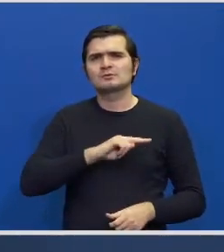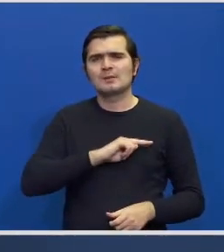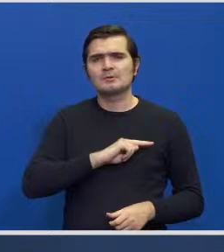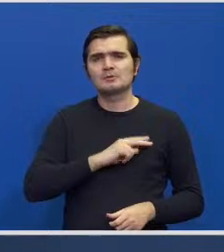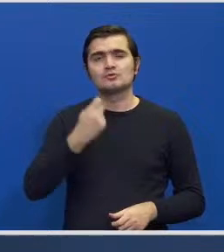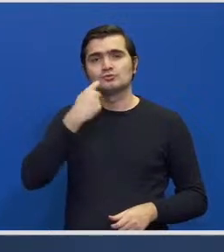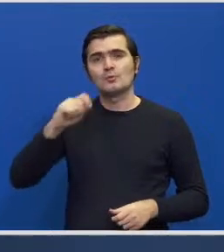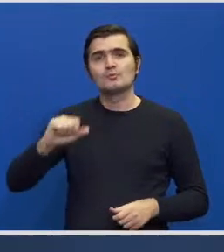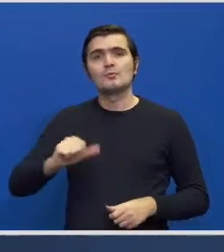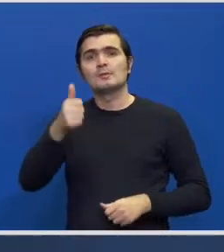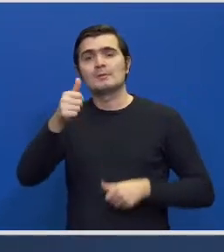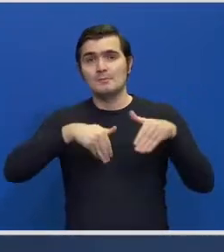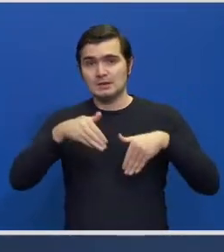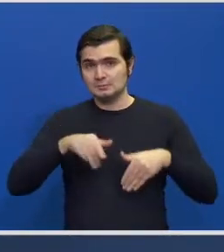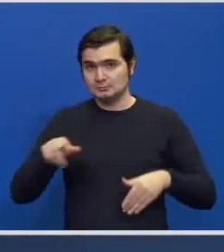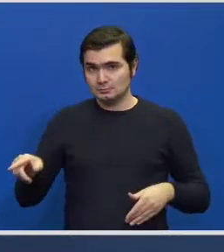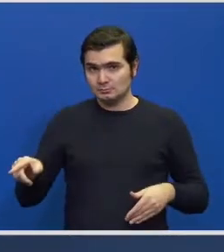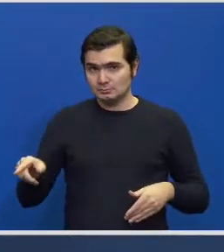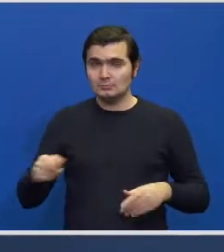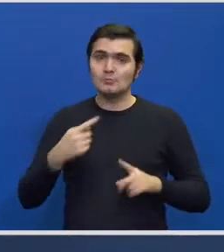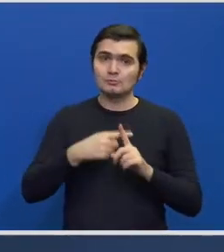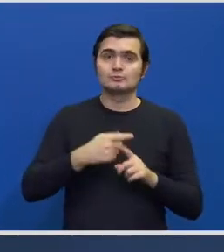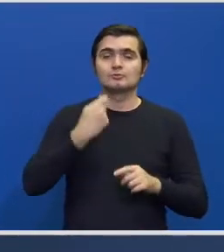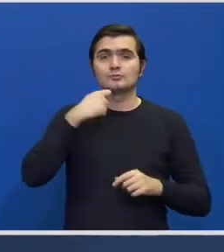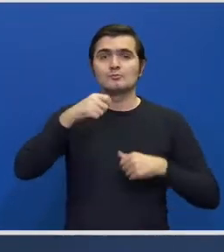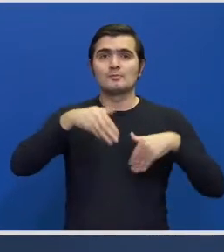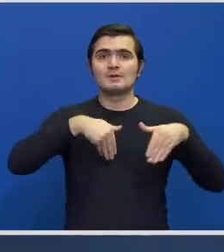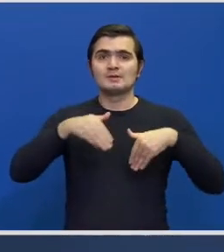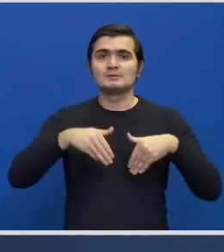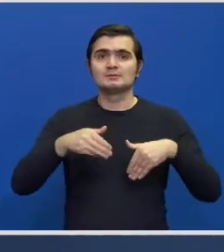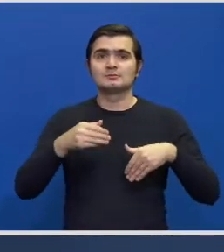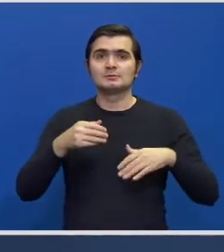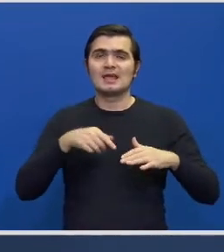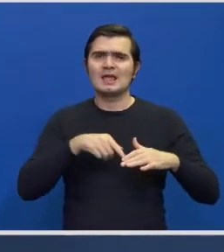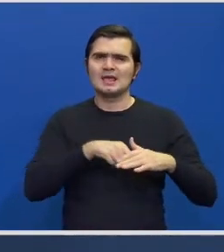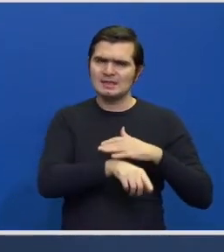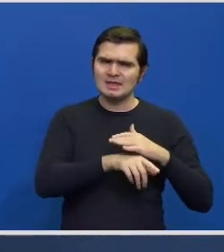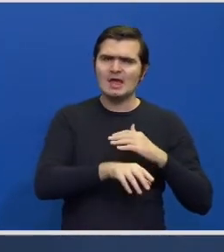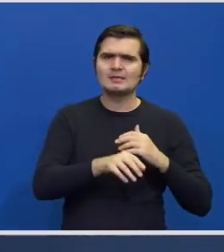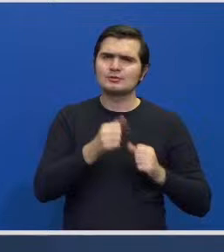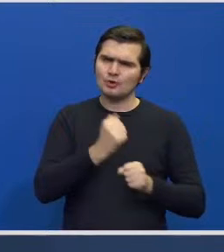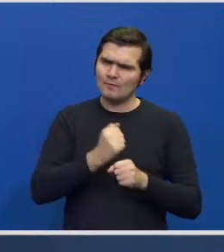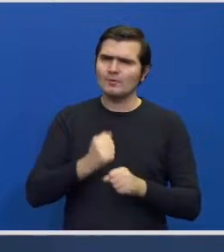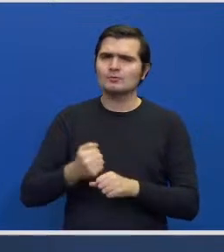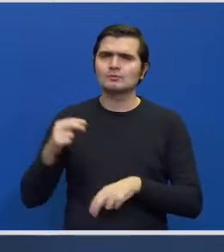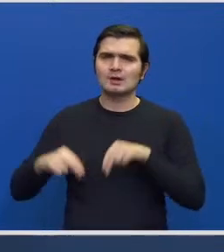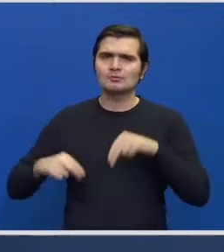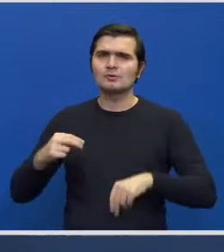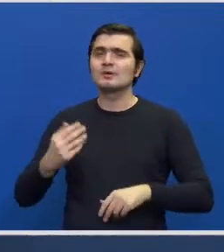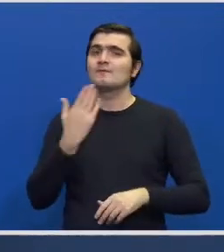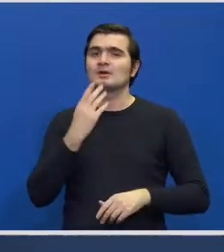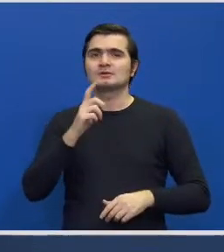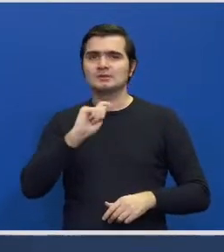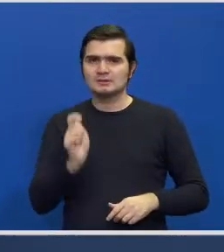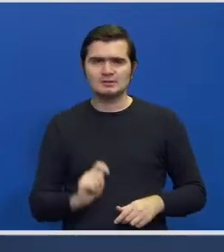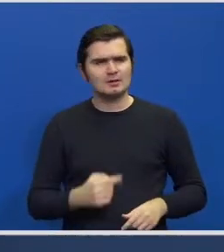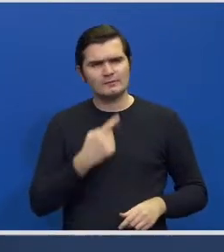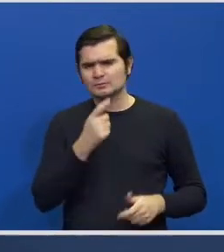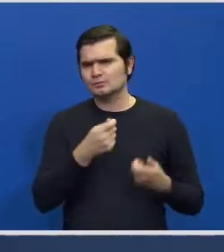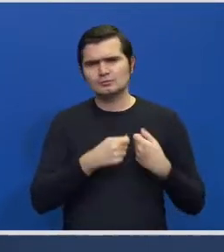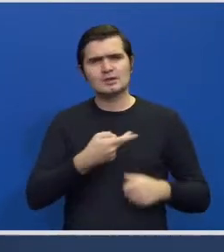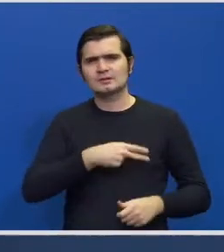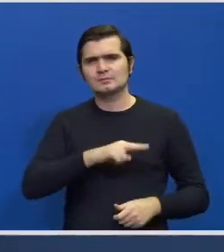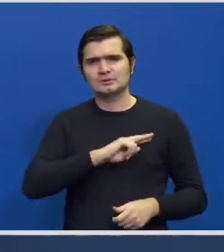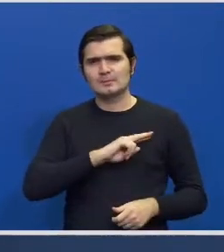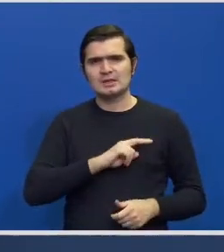mod responsabil, atât domnul prim-ministru, cât și domnul ministru de interne și-au făcut datoria